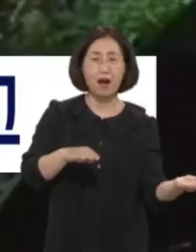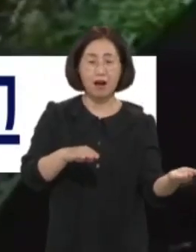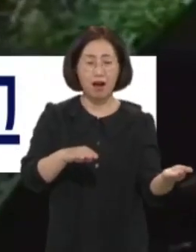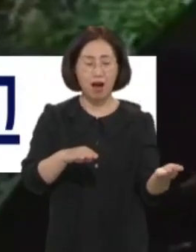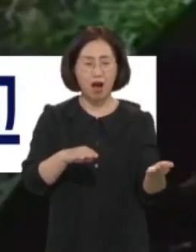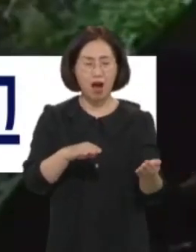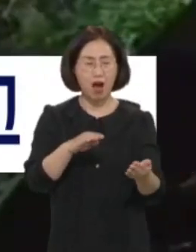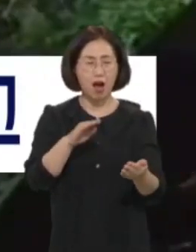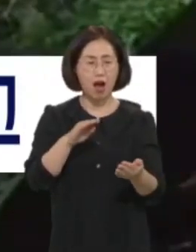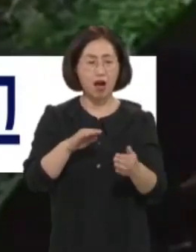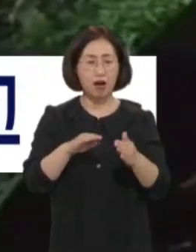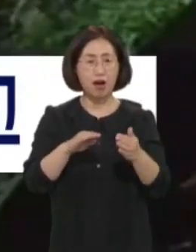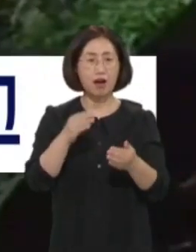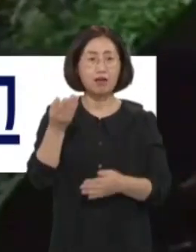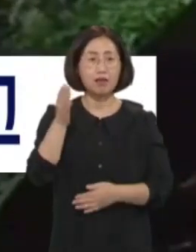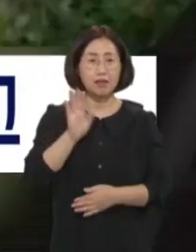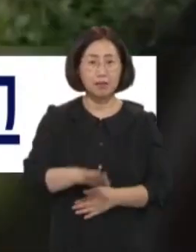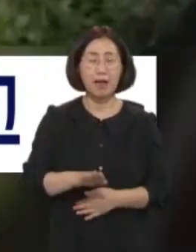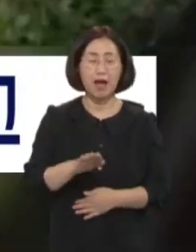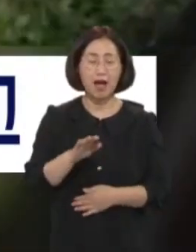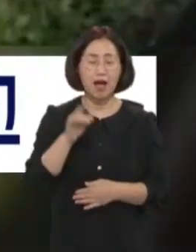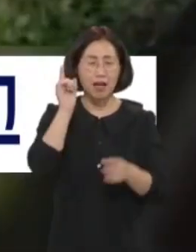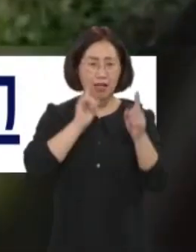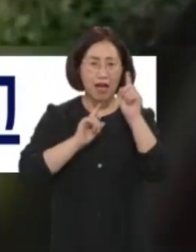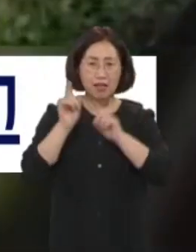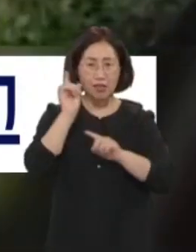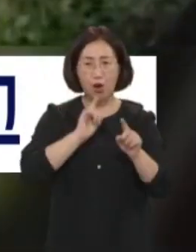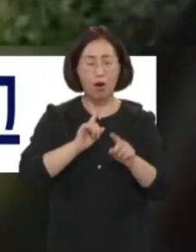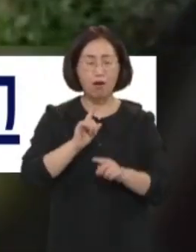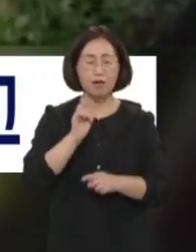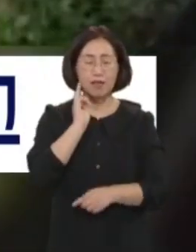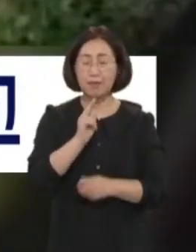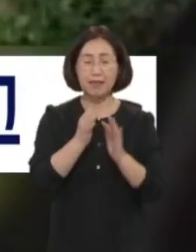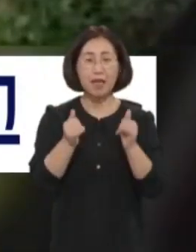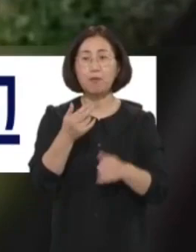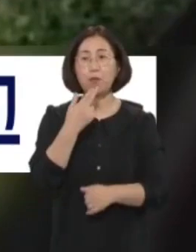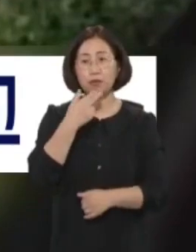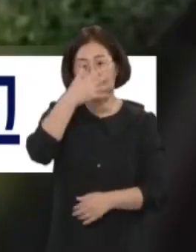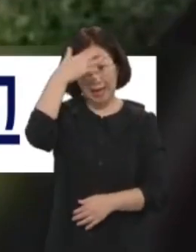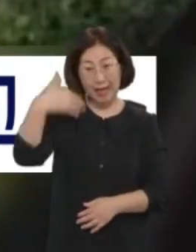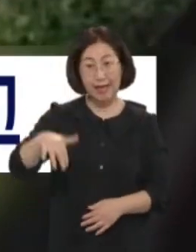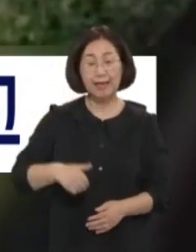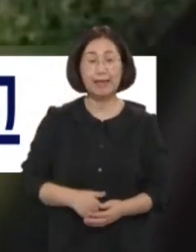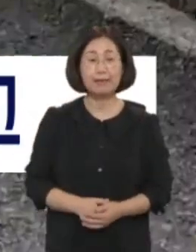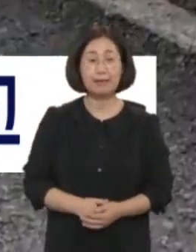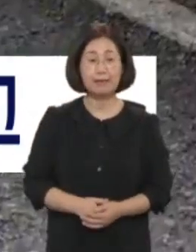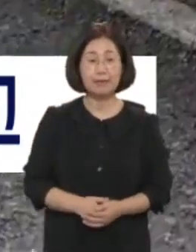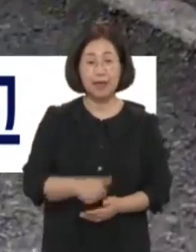떨어지며 차량이 뒤집혔지만 다행히 크게 다친 사람은 없는 것으로 알려졌습니다.